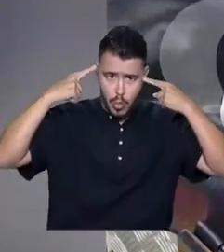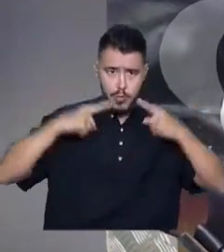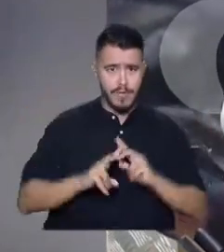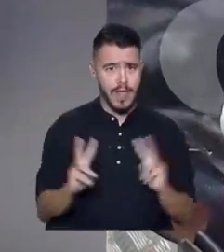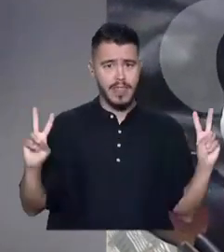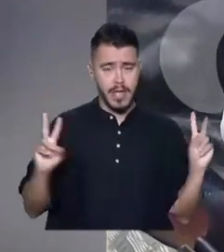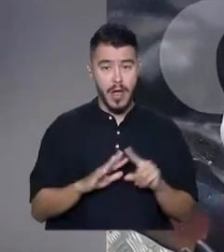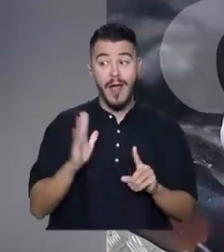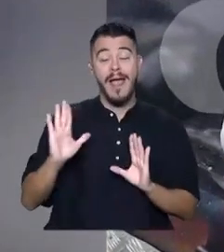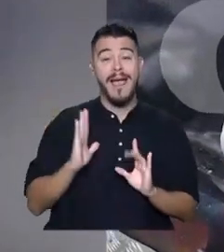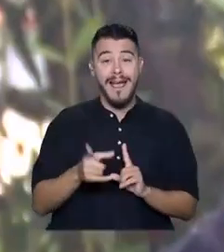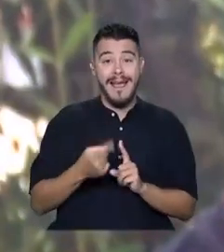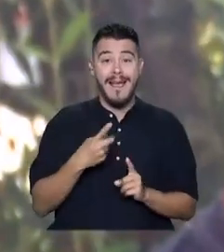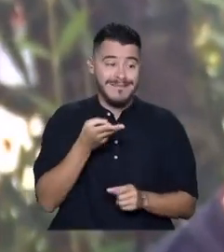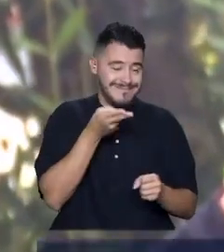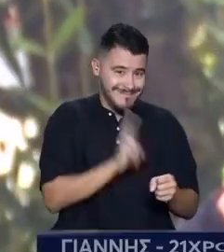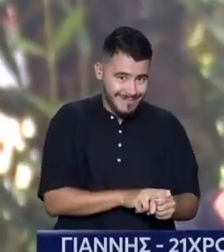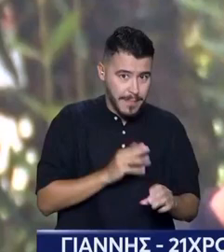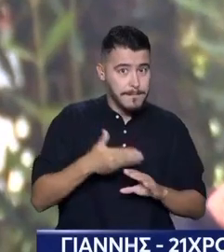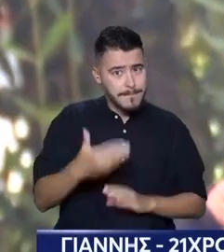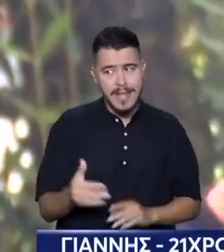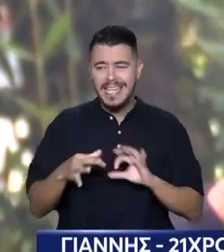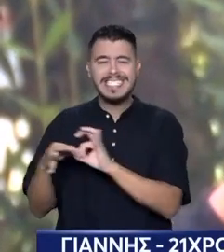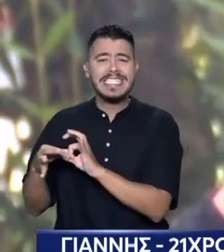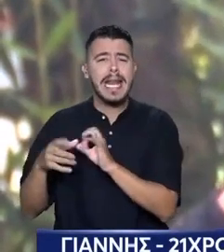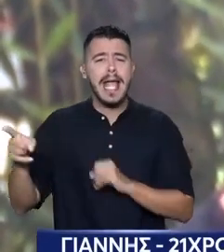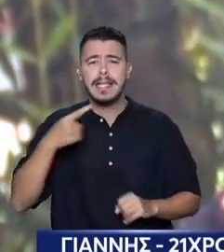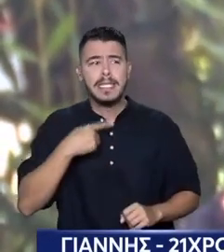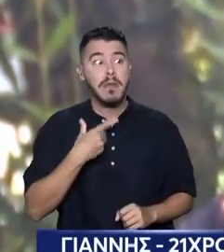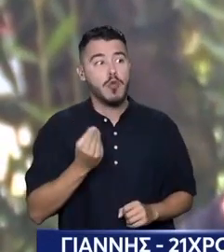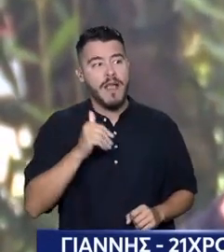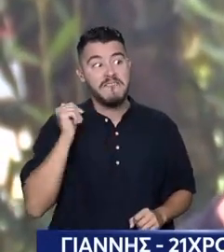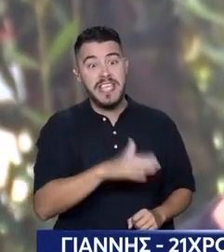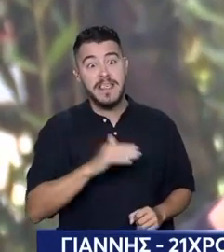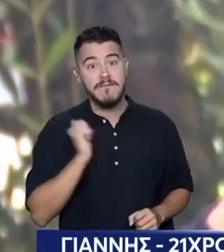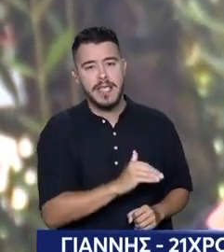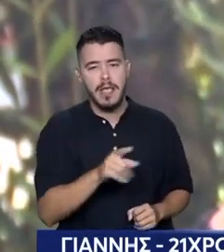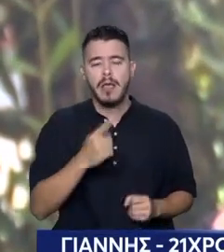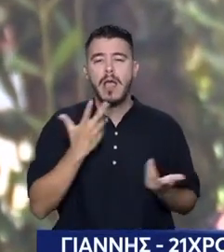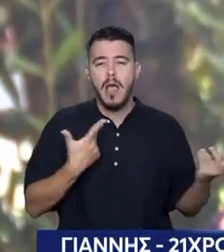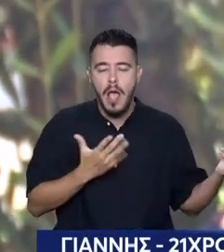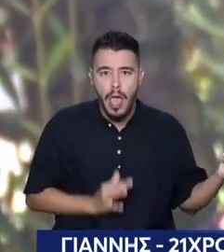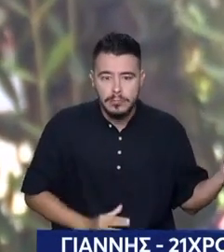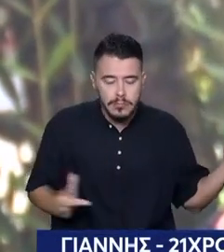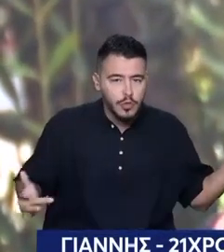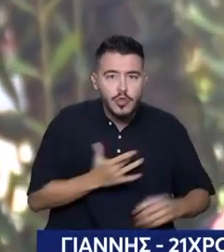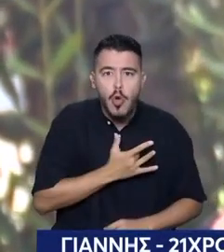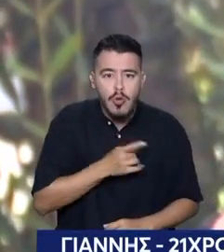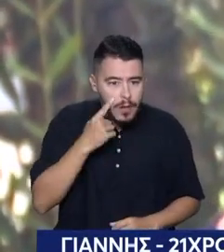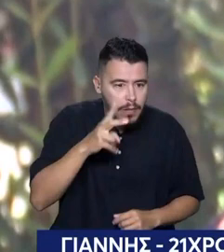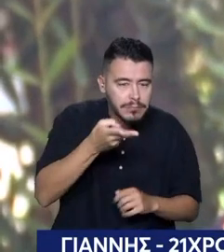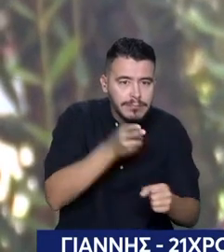φύγει αμέσως μετά το δυστύχημα. Είχα πάθει σοκ. Τρόμαξε εκείνη την ώρα και εκείνη την ώρα με είχε